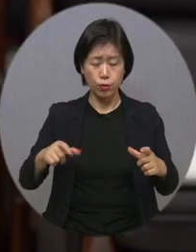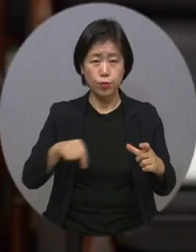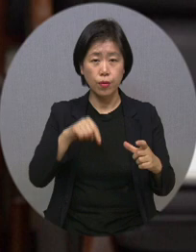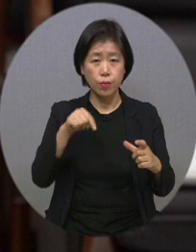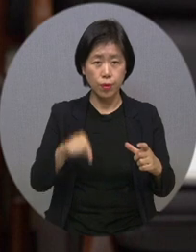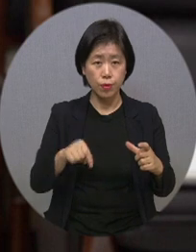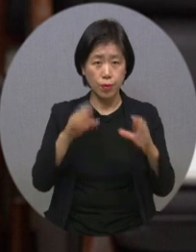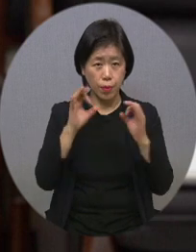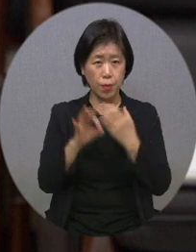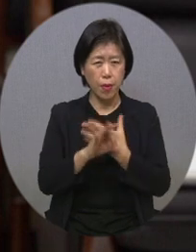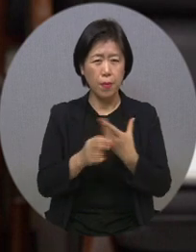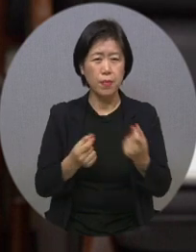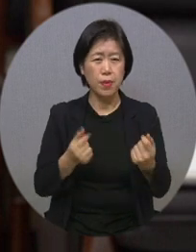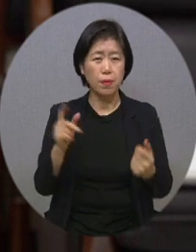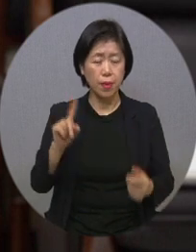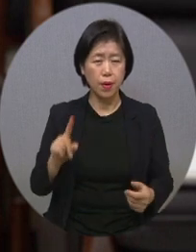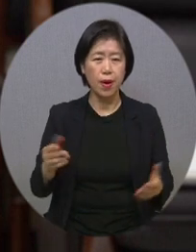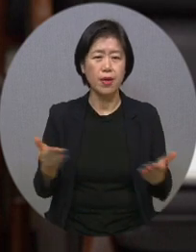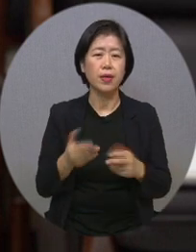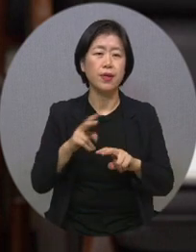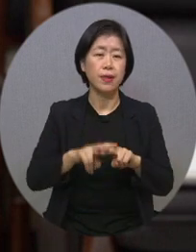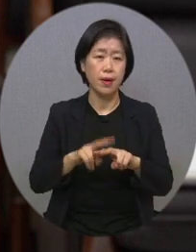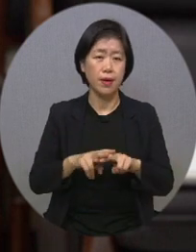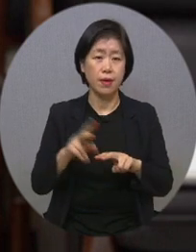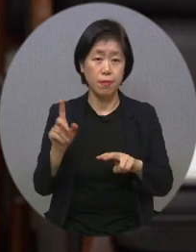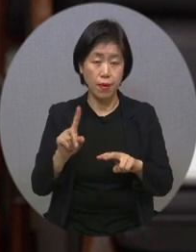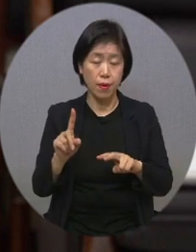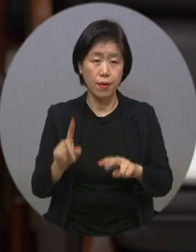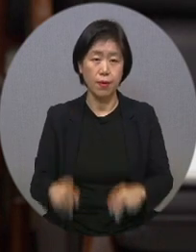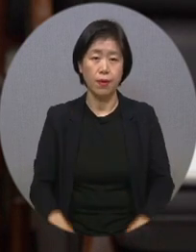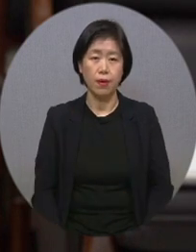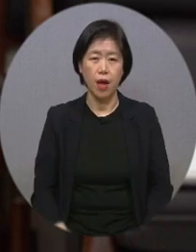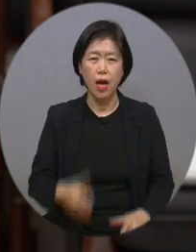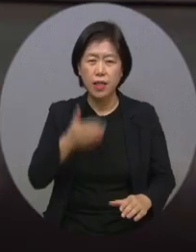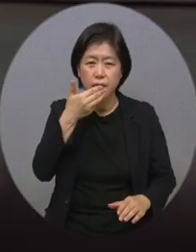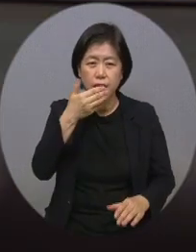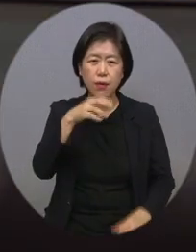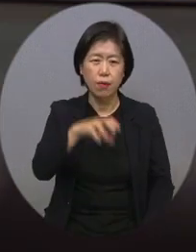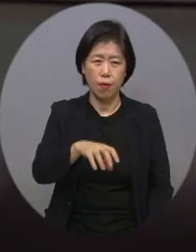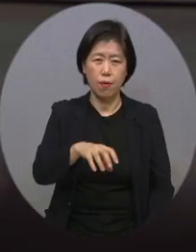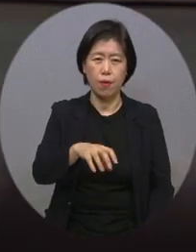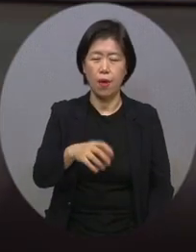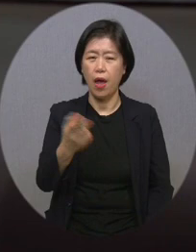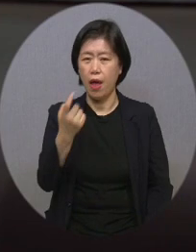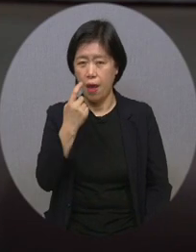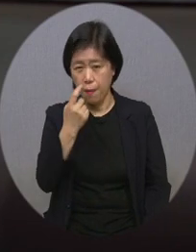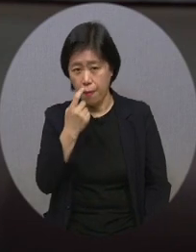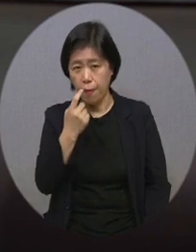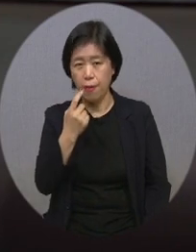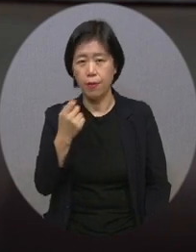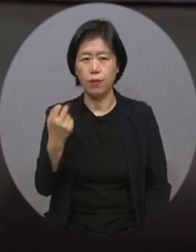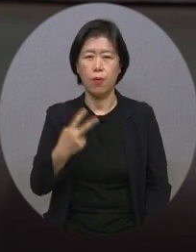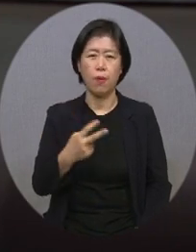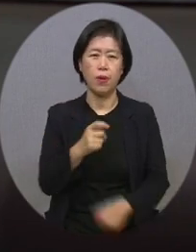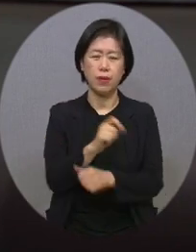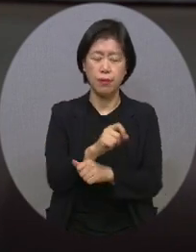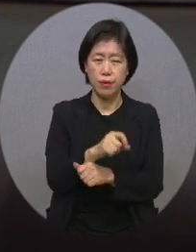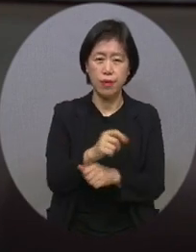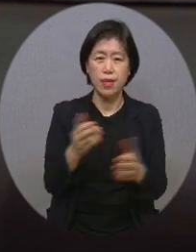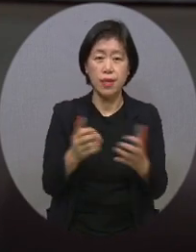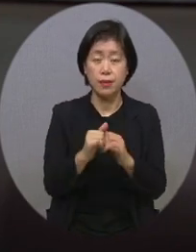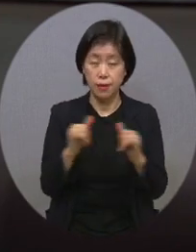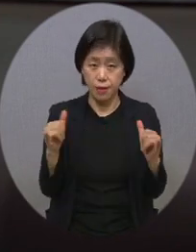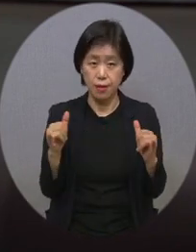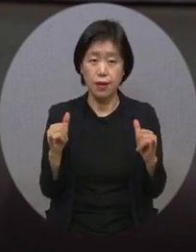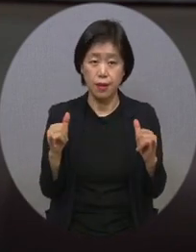사람이 이 일자리가 있는 곳이 바로 이런 음식점이나 뭐 학원이나 뭐 이런 데 근무하는